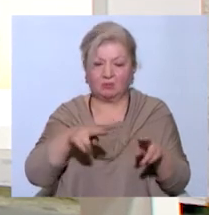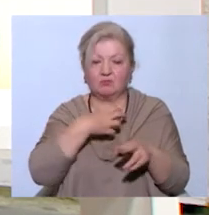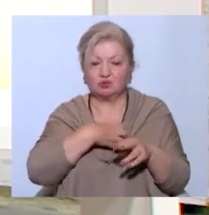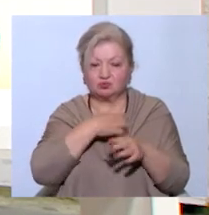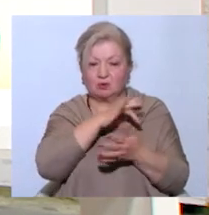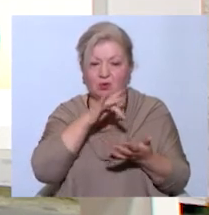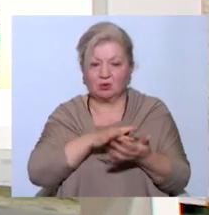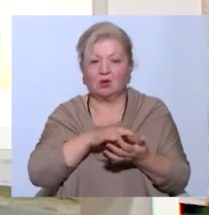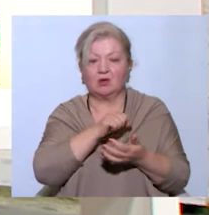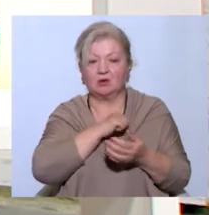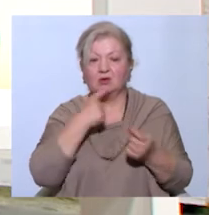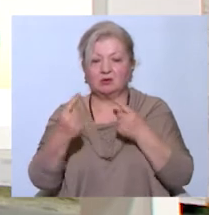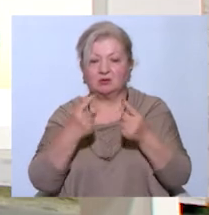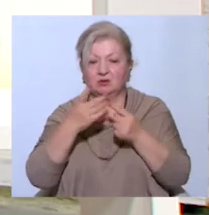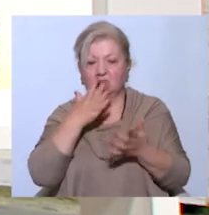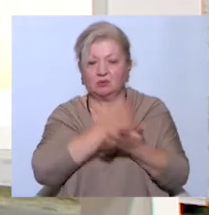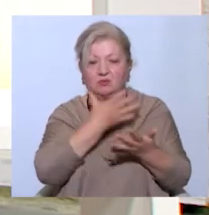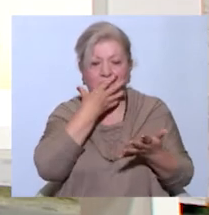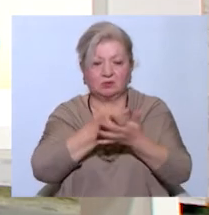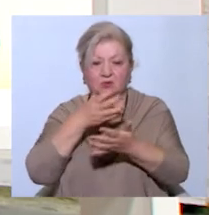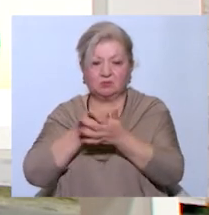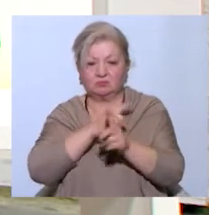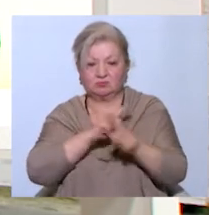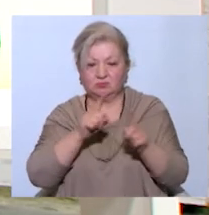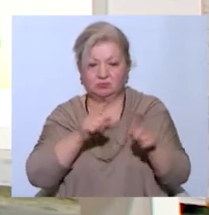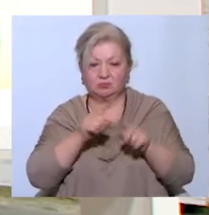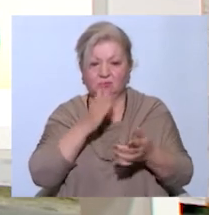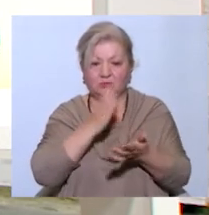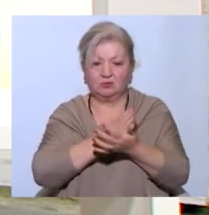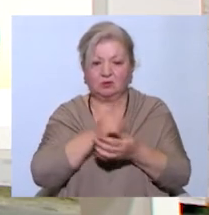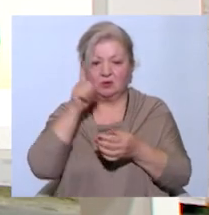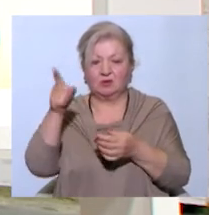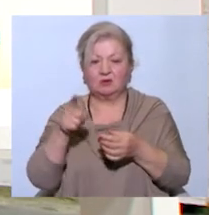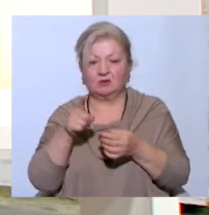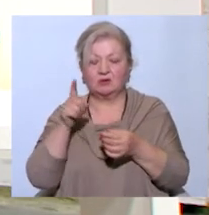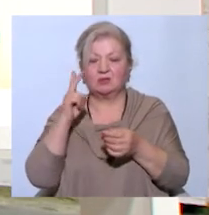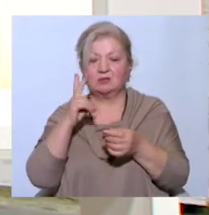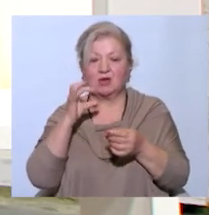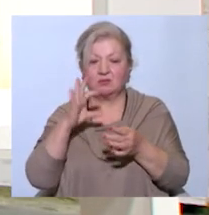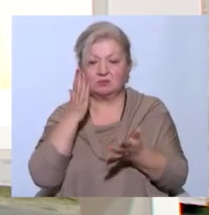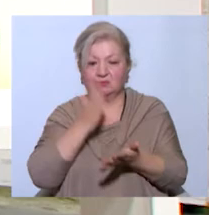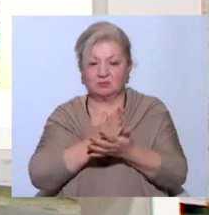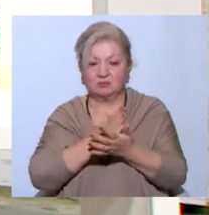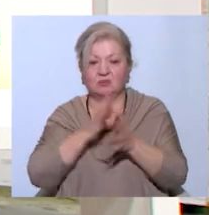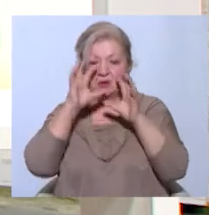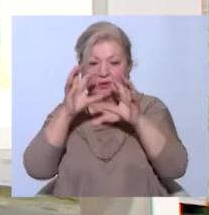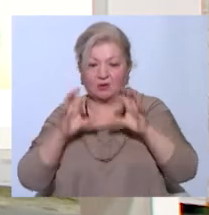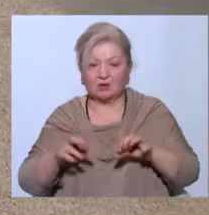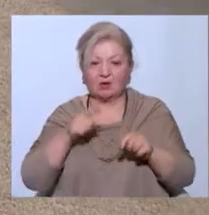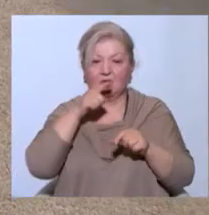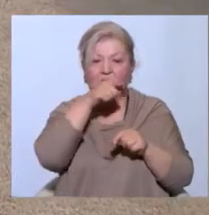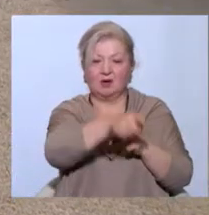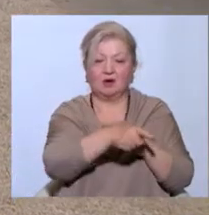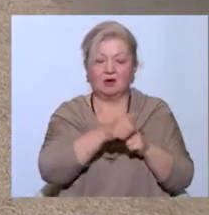და თითოეულს აქვს თავისი ფუნქცია. კეიპტაუნი ეს არის საკანონმდებლო, პრეტორია გახლავთ აღმასრულებელი ფუნქციის